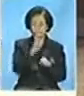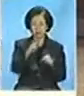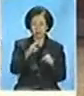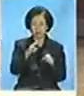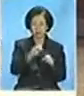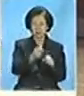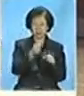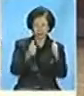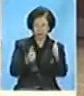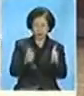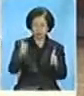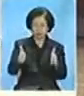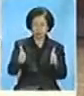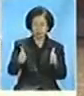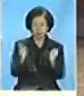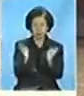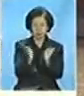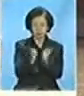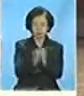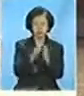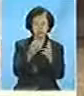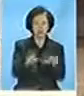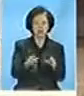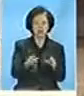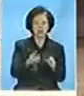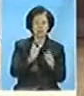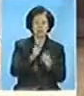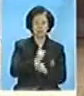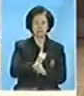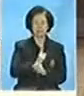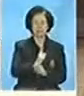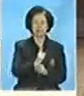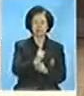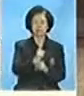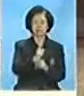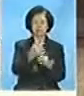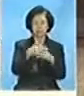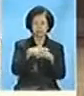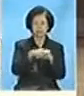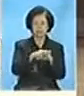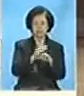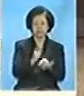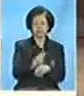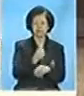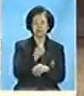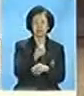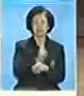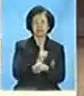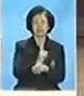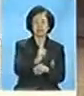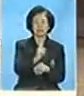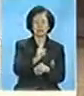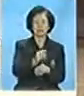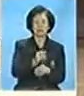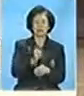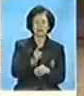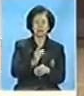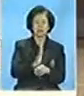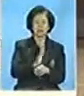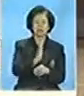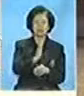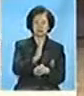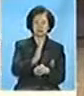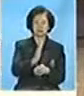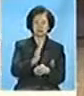ของสองอย่างนี้เนี่ยมารวมกันแล้วความเป็นเอกภาพเกิดขึ้นความเป็นตัวตน